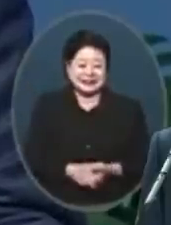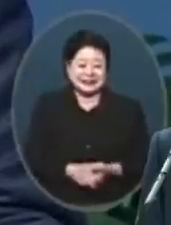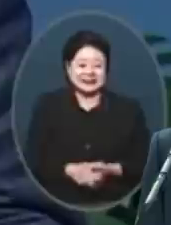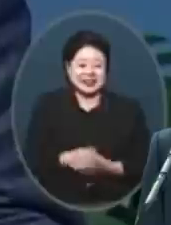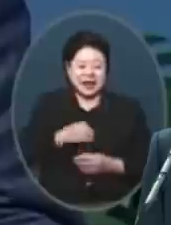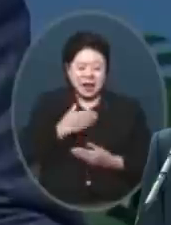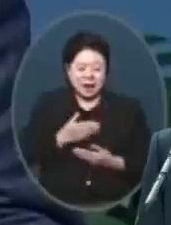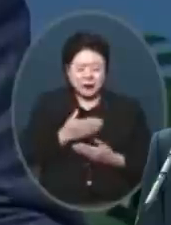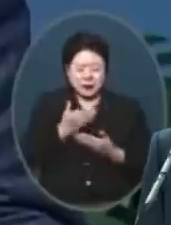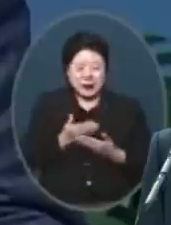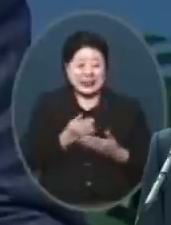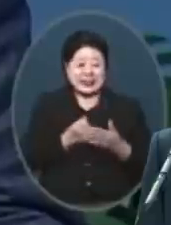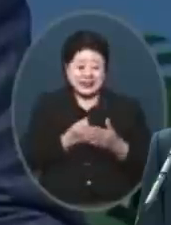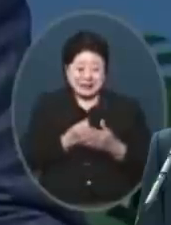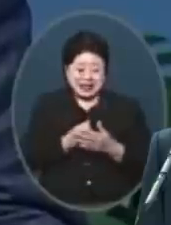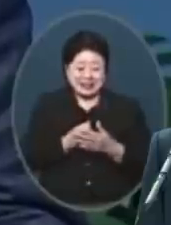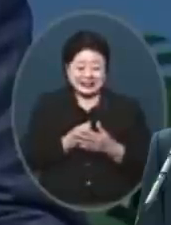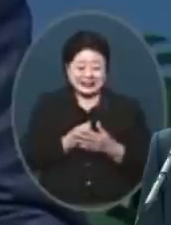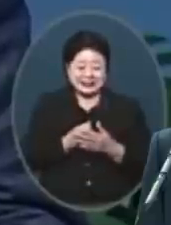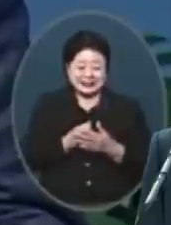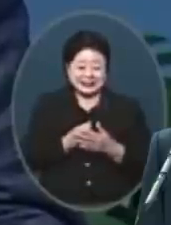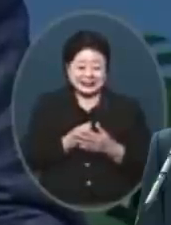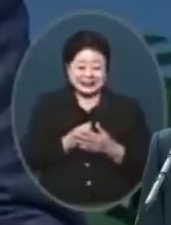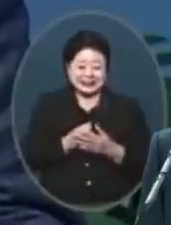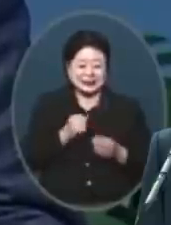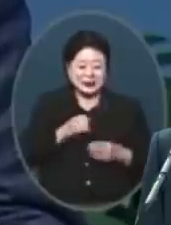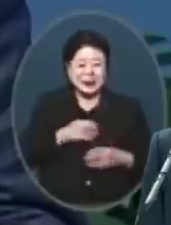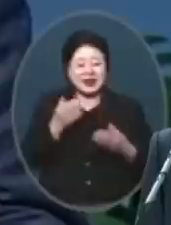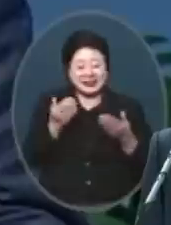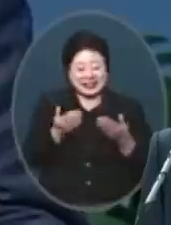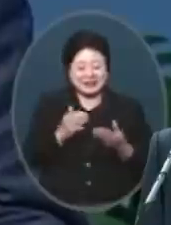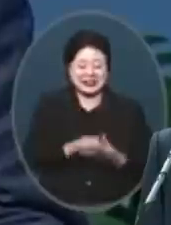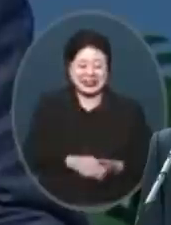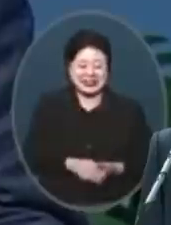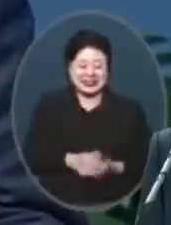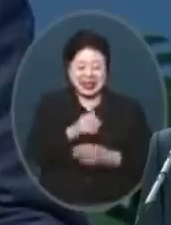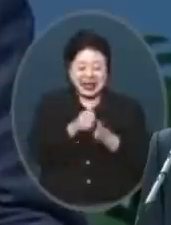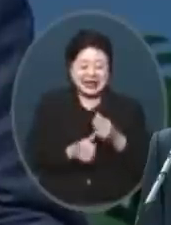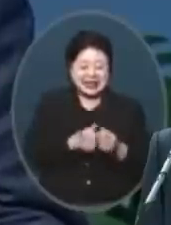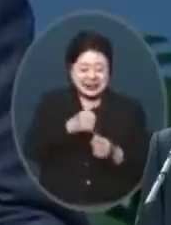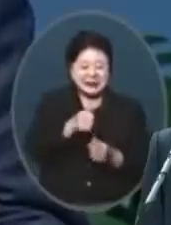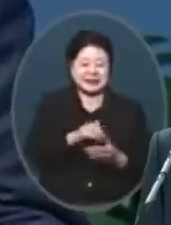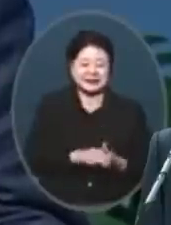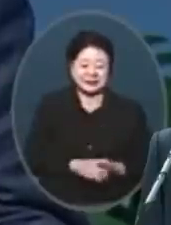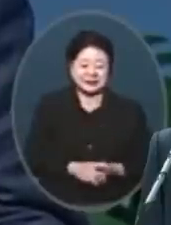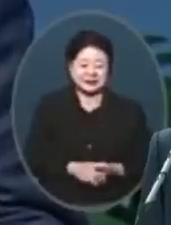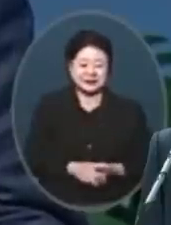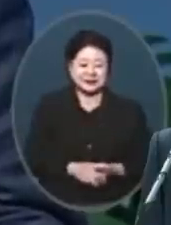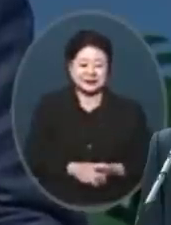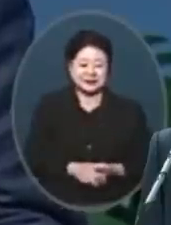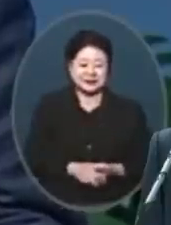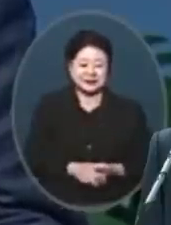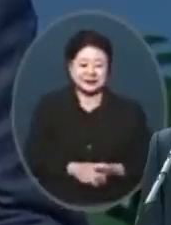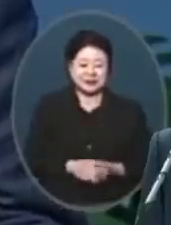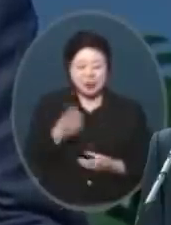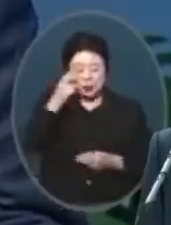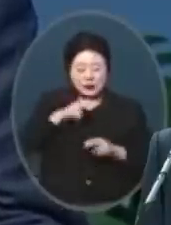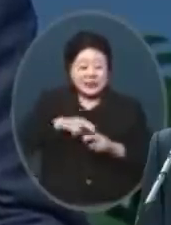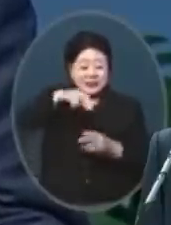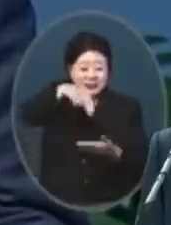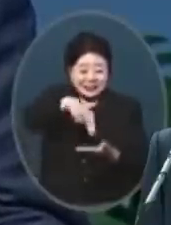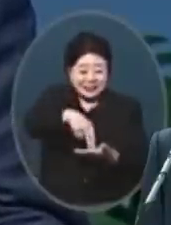감동을 느꼈으니까 얼마나 놀라운 일입니까? 하나님이 그만 아마 보좌에서